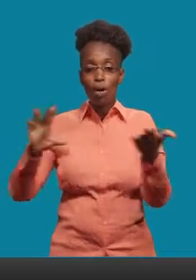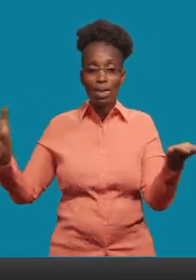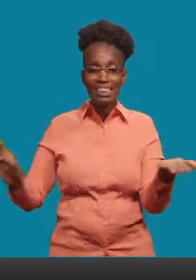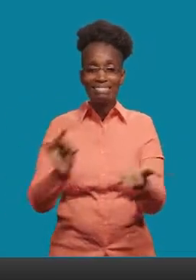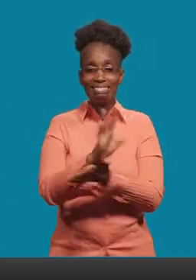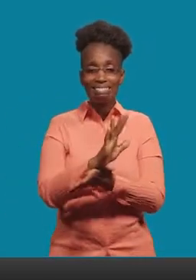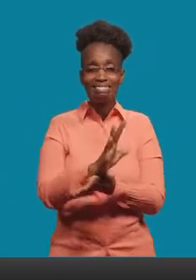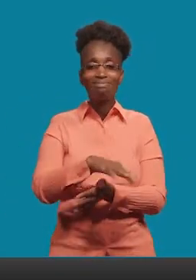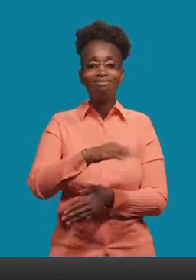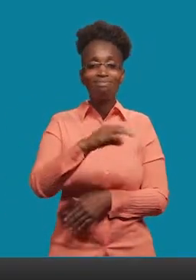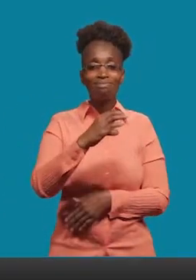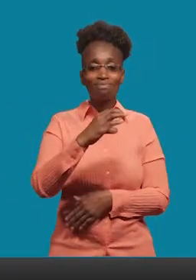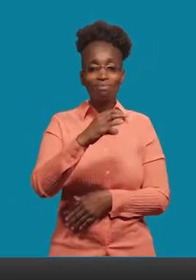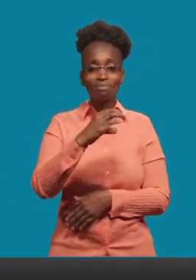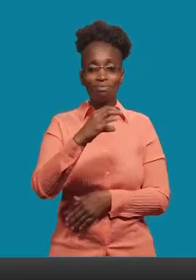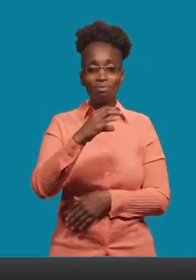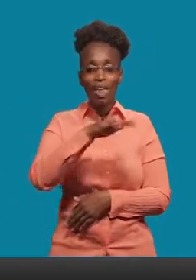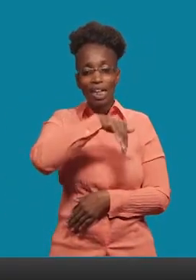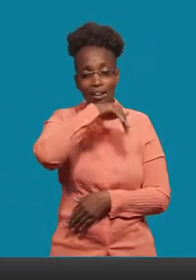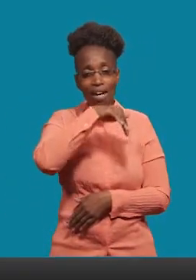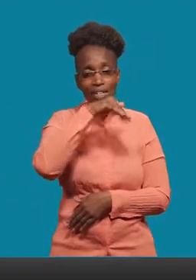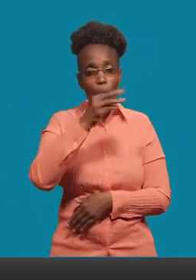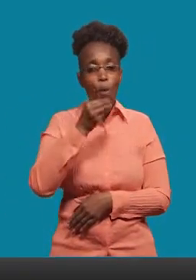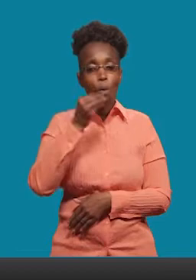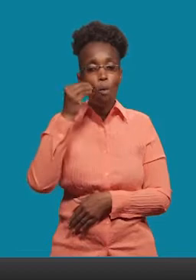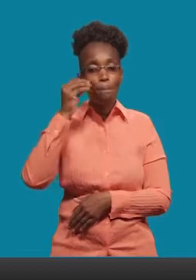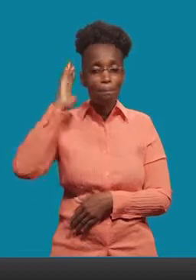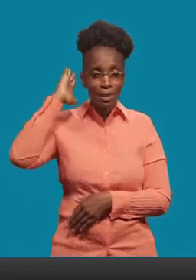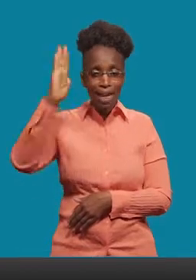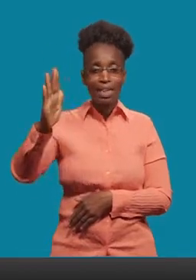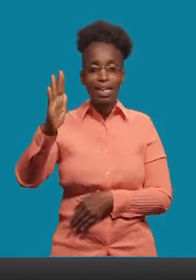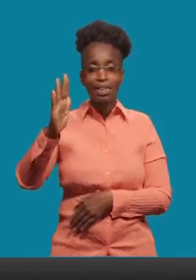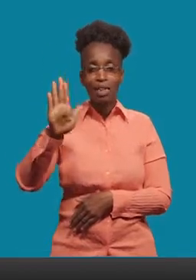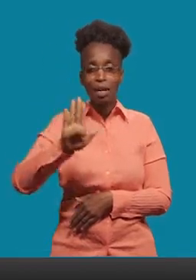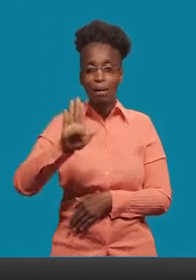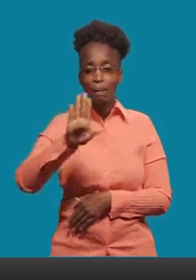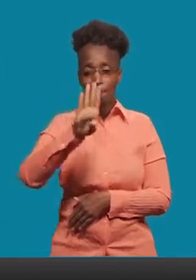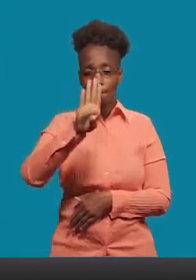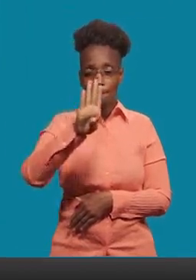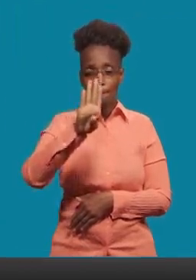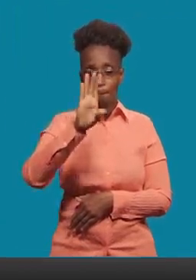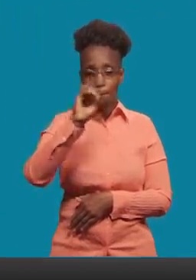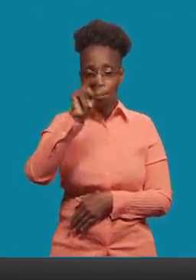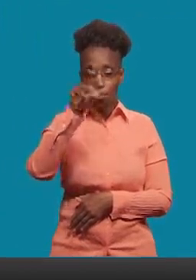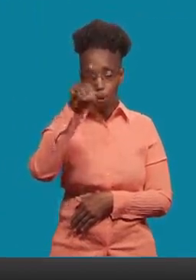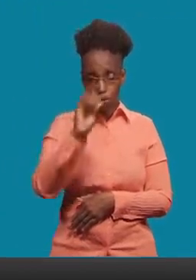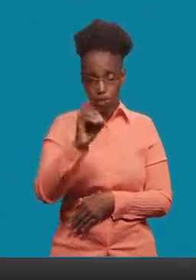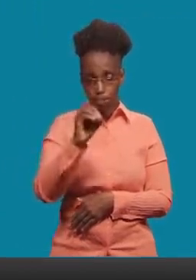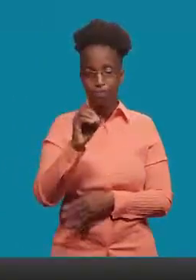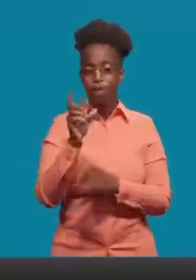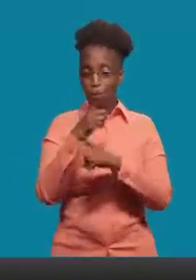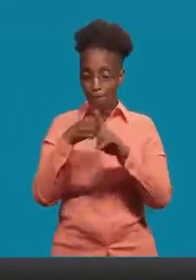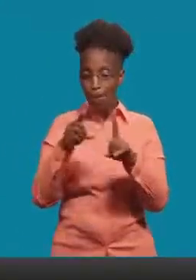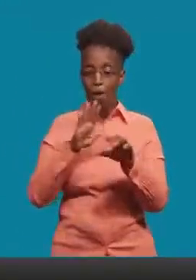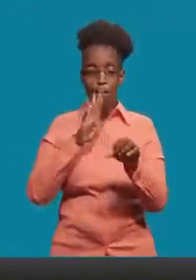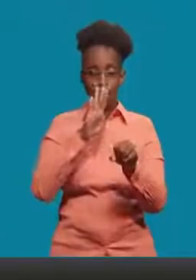ya kufukuza mzee wa kitendawili, kumpeleka nyumbani street paka bondo. Aidha, Ruto alitokeza kwamba manifesto